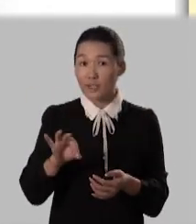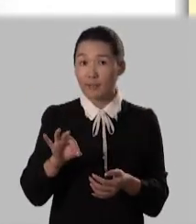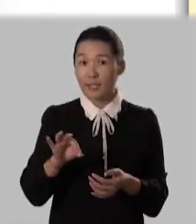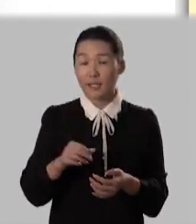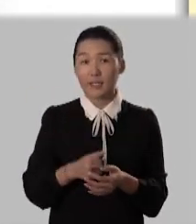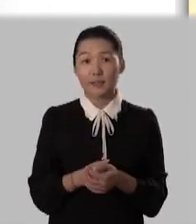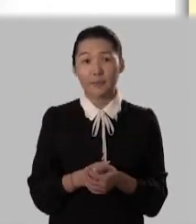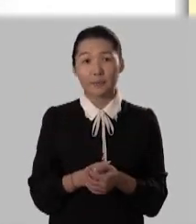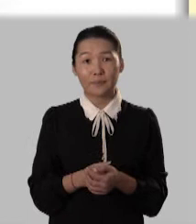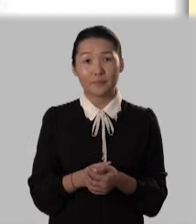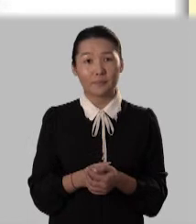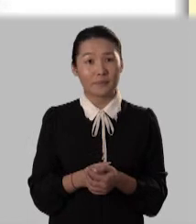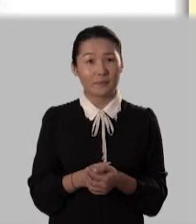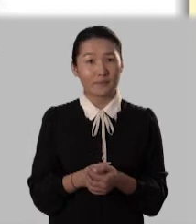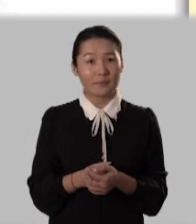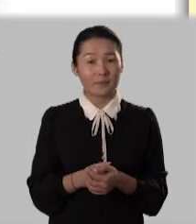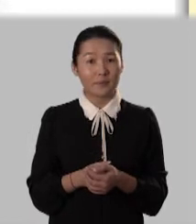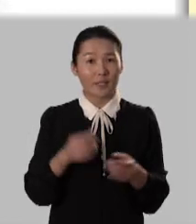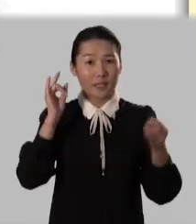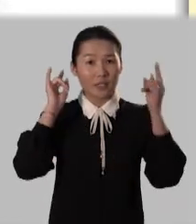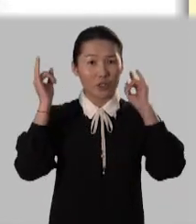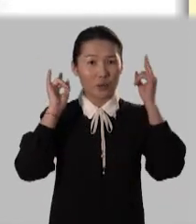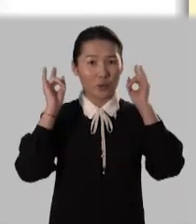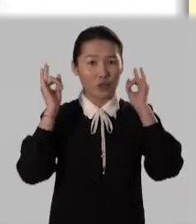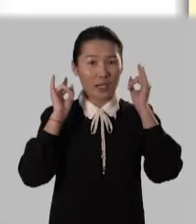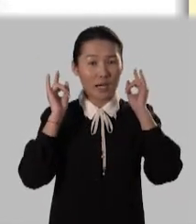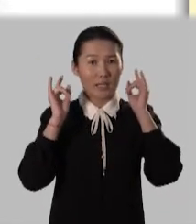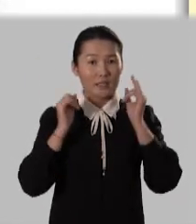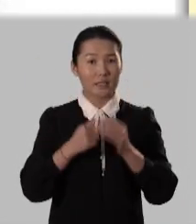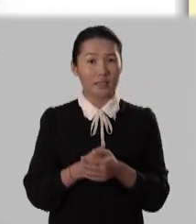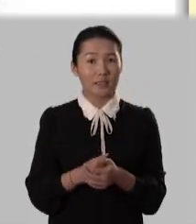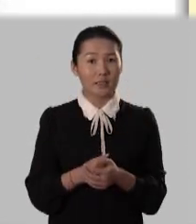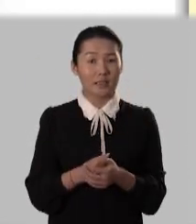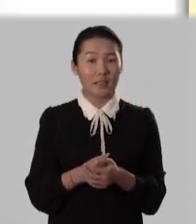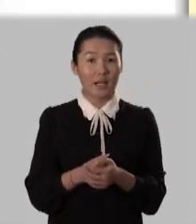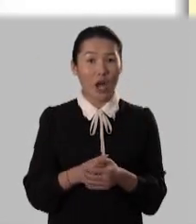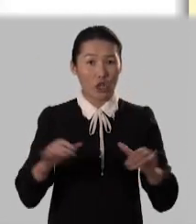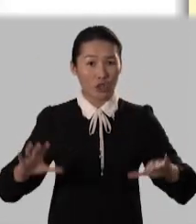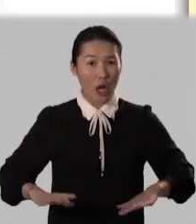ешь ратуша и шоу